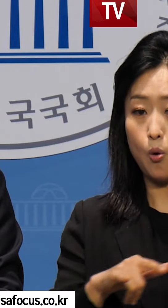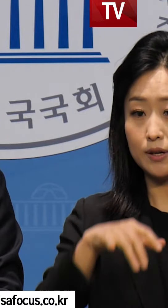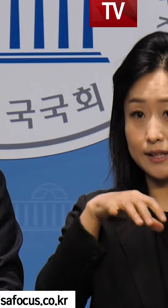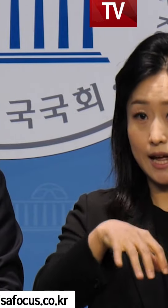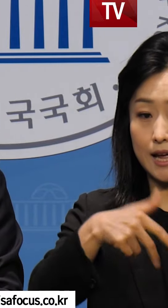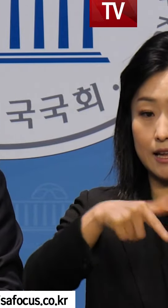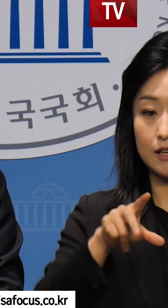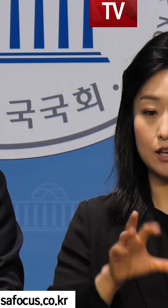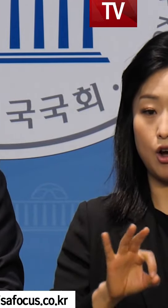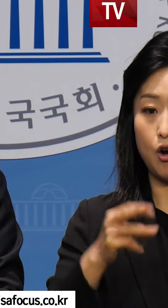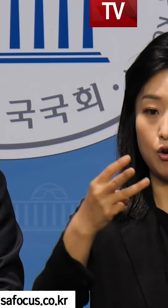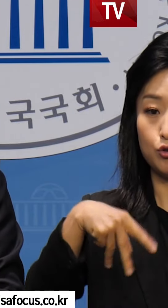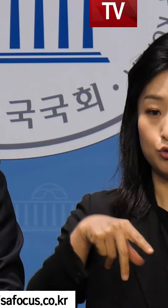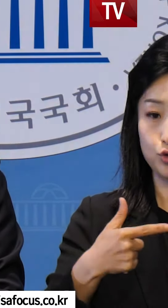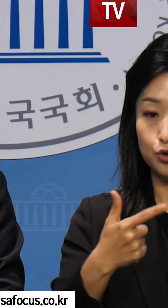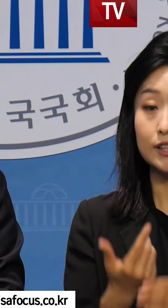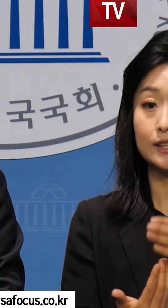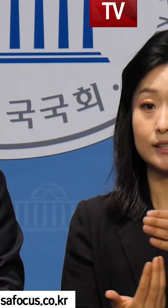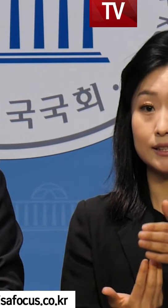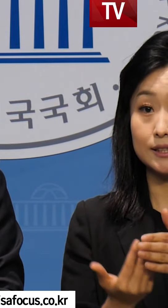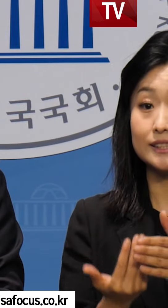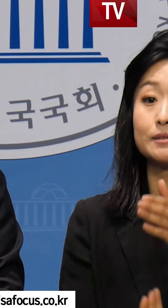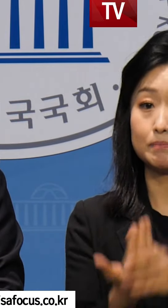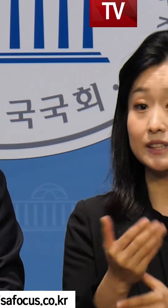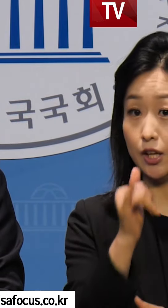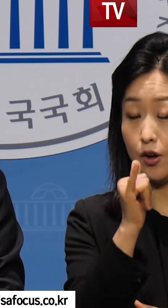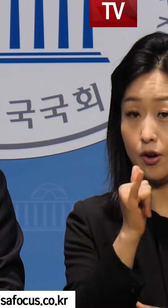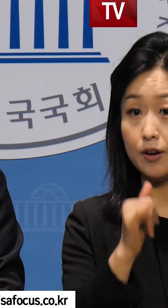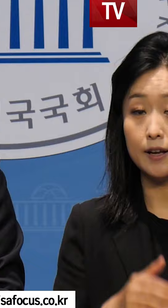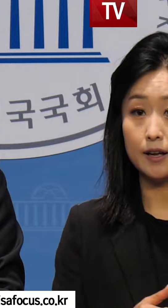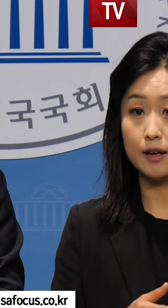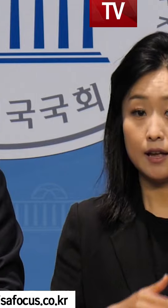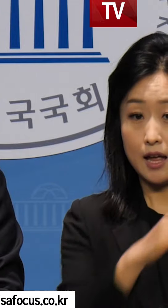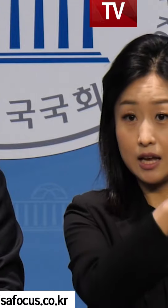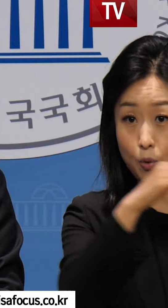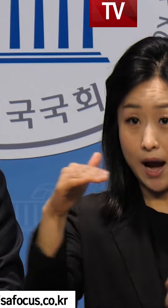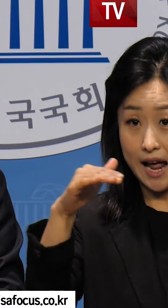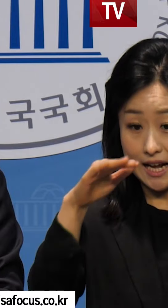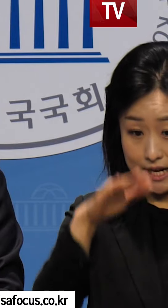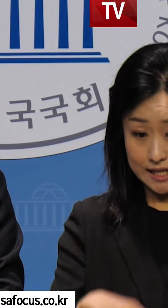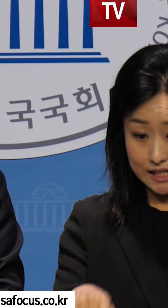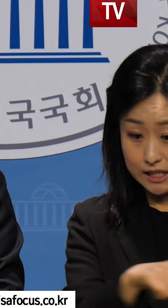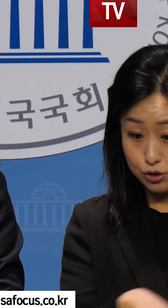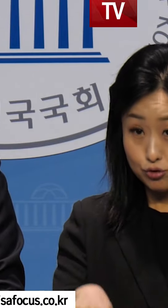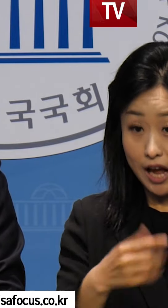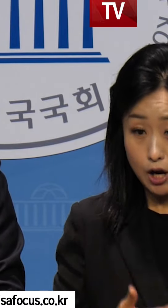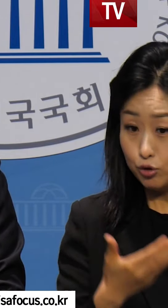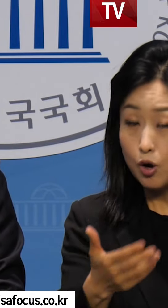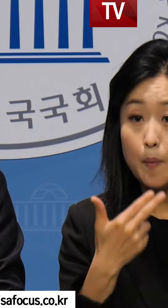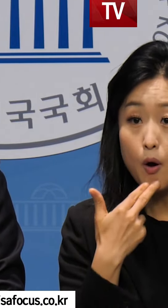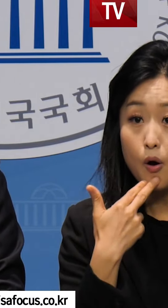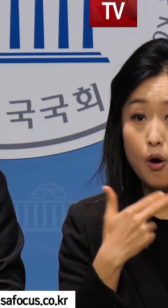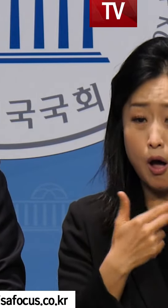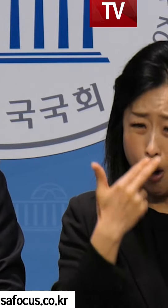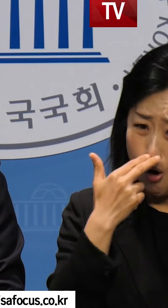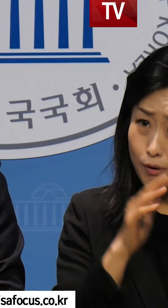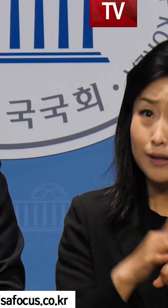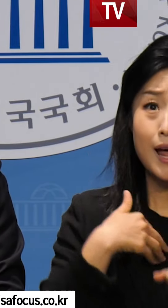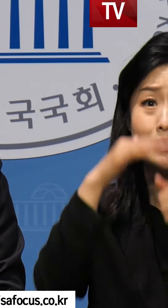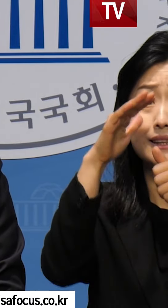선발 과정에서 부정 사례입니다. 새로운 과락 기준이 참가자들에게 사전 고지되지 않아